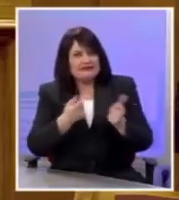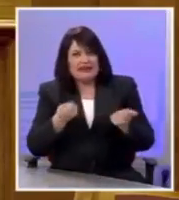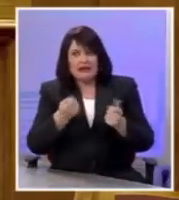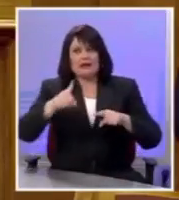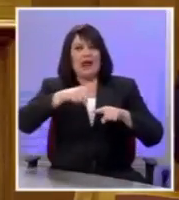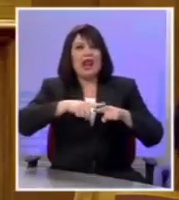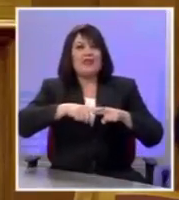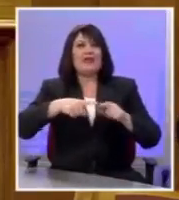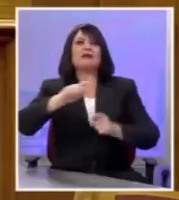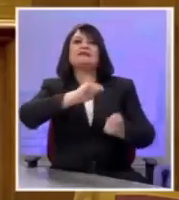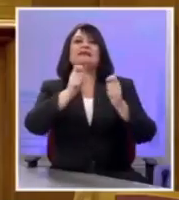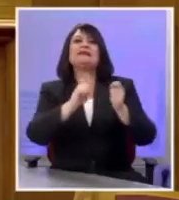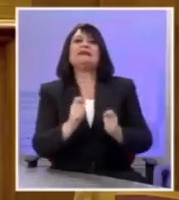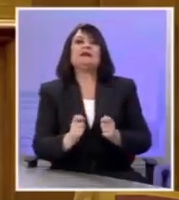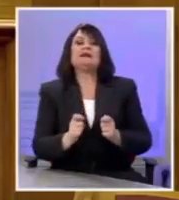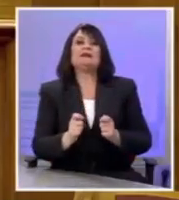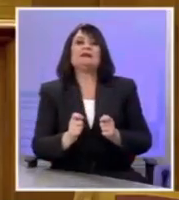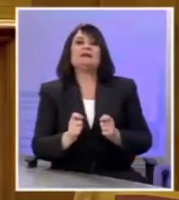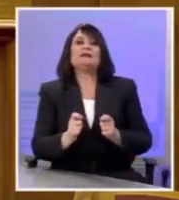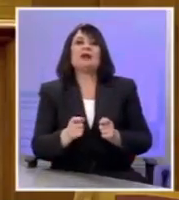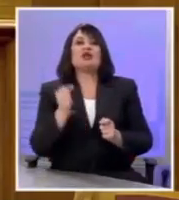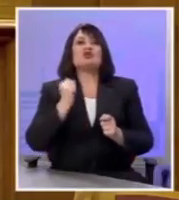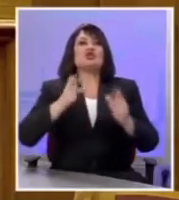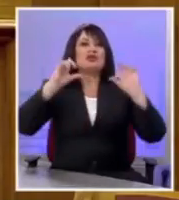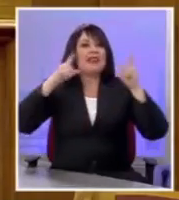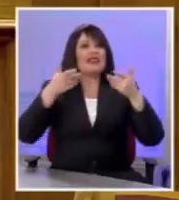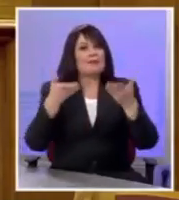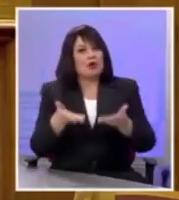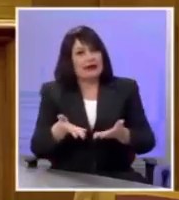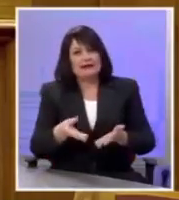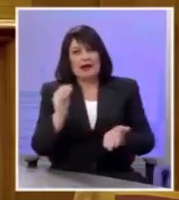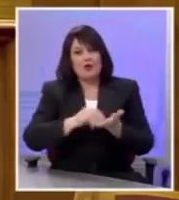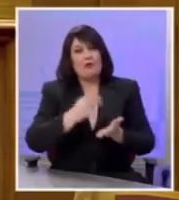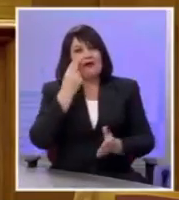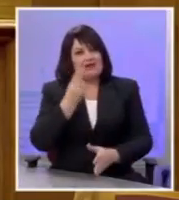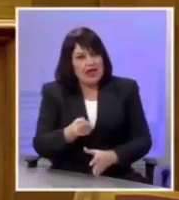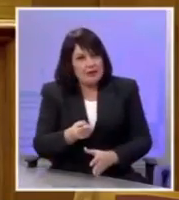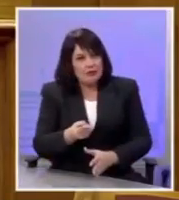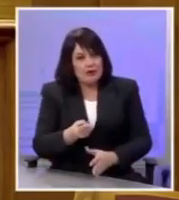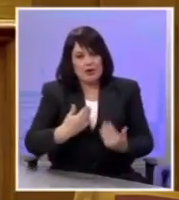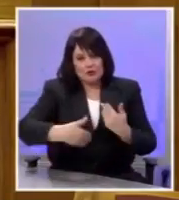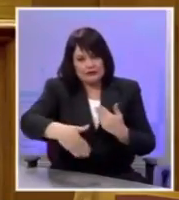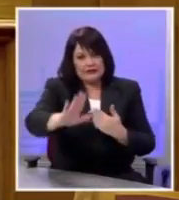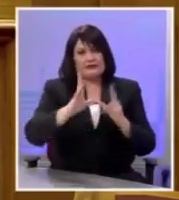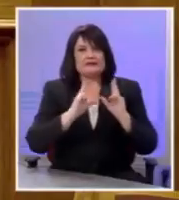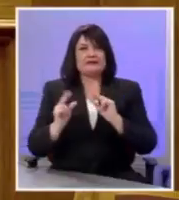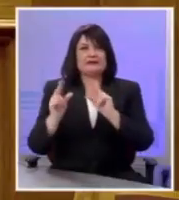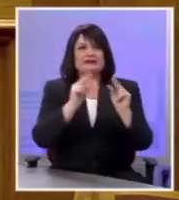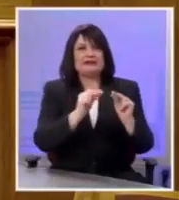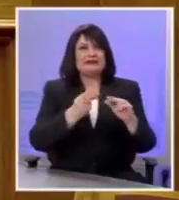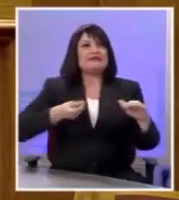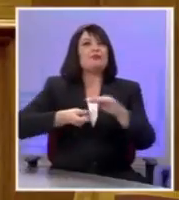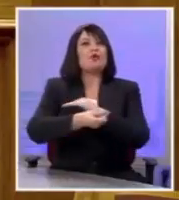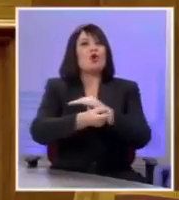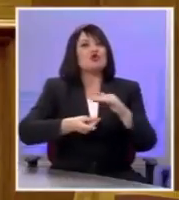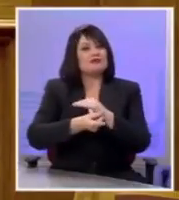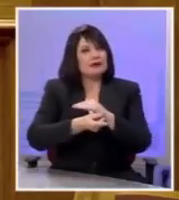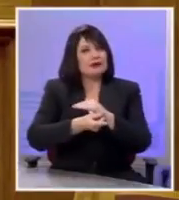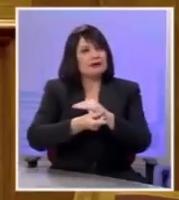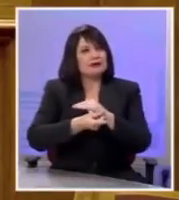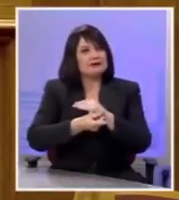Ελλάδα τι αλλαγές γίνεται στη σοσιοδημοκρατία. Και βλέπουμε ότι στη μεγάλη συζήτηση για τους πρόσφυγες, αυτή